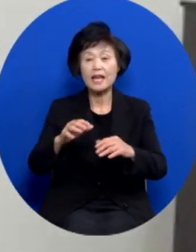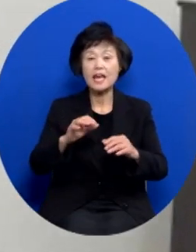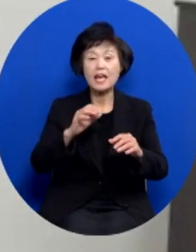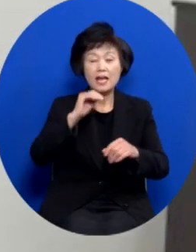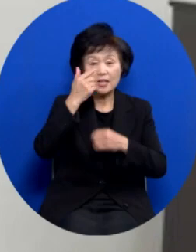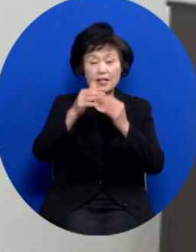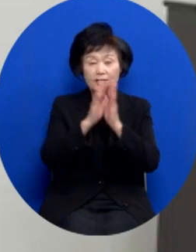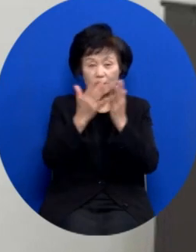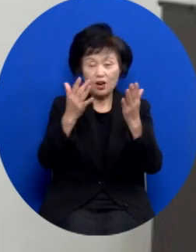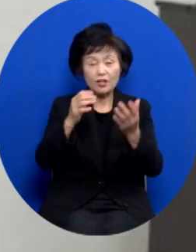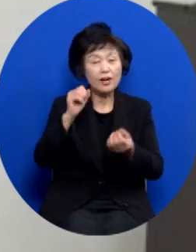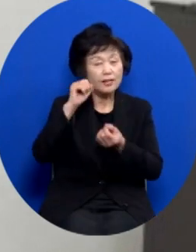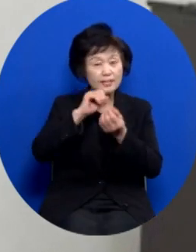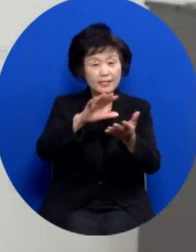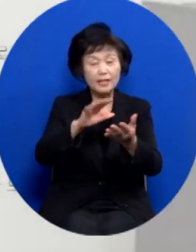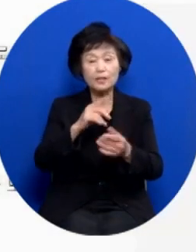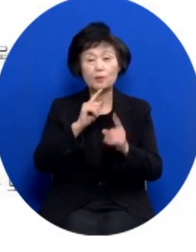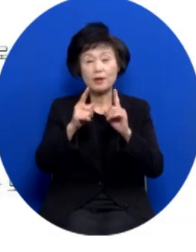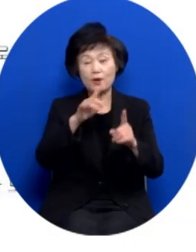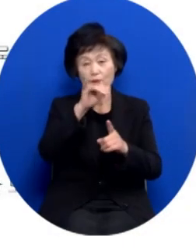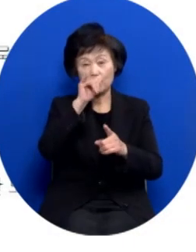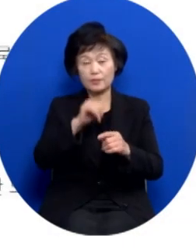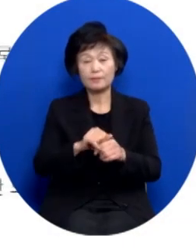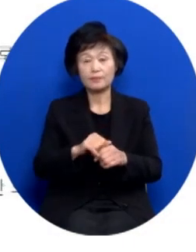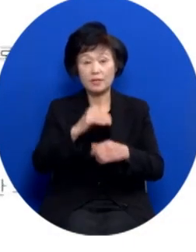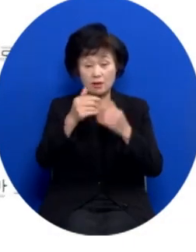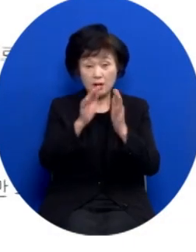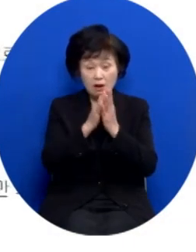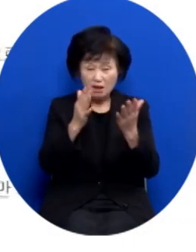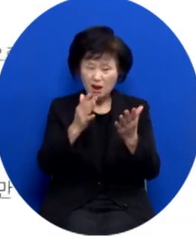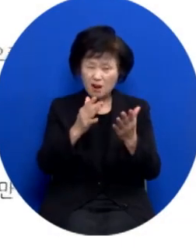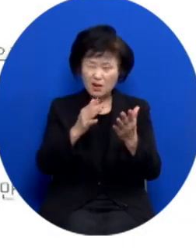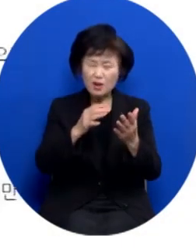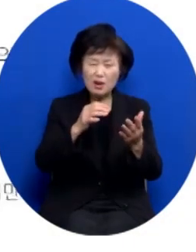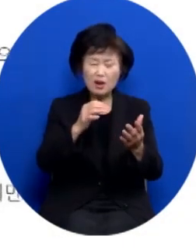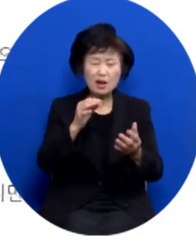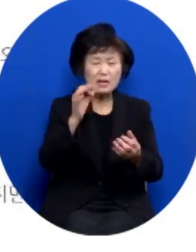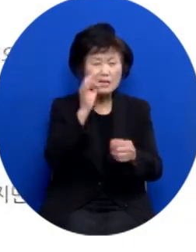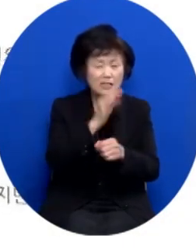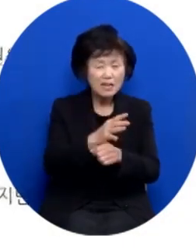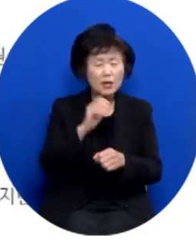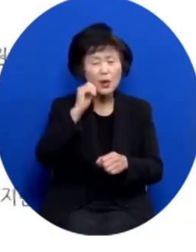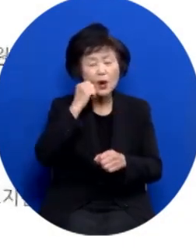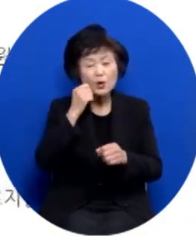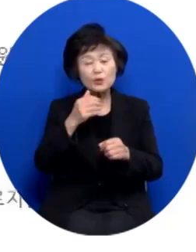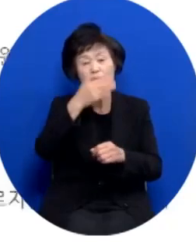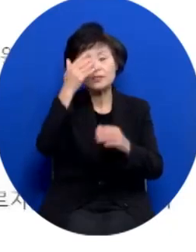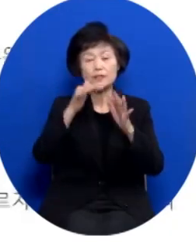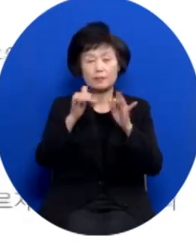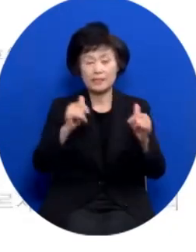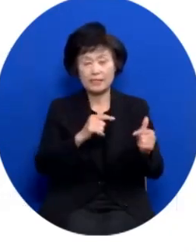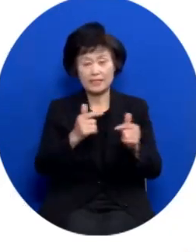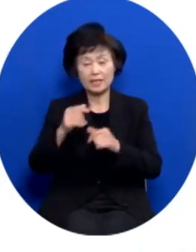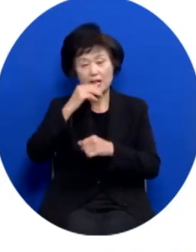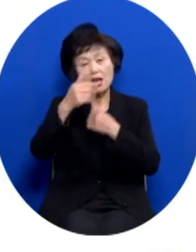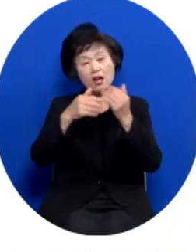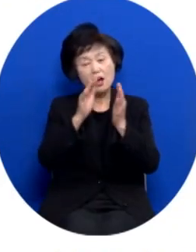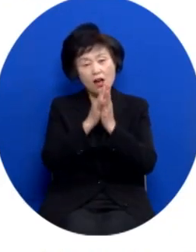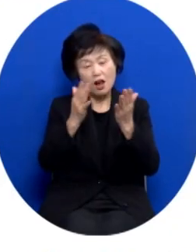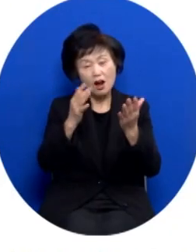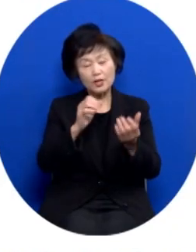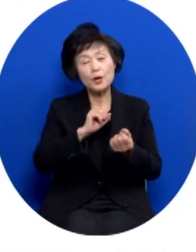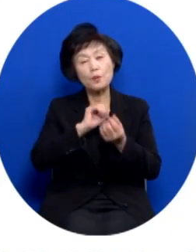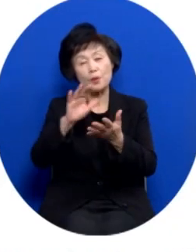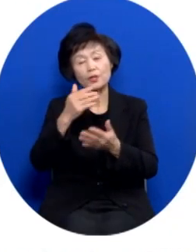밝혔습니다 남태평양 성서공해는 성경을 구하기 어려운 소에게 층과 젊은이들에게 성경을 보급할 수 있도록 후원해